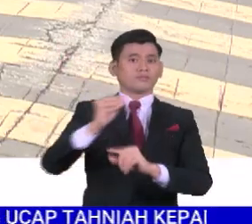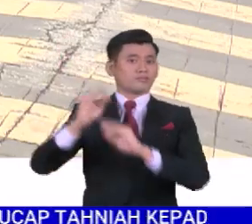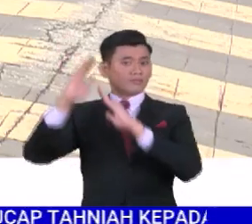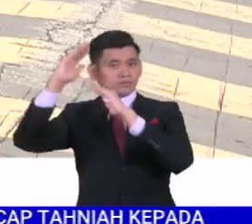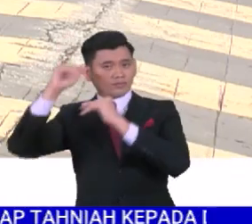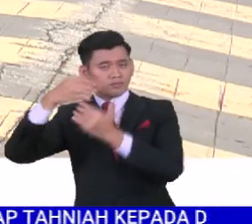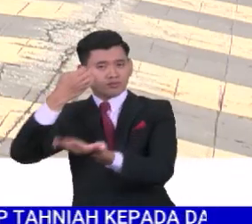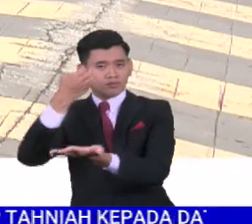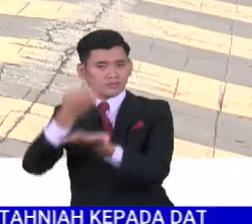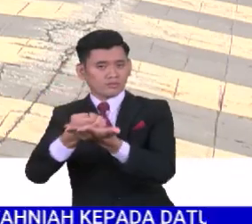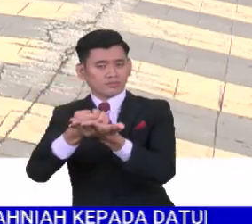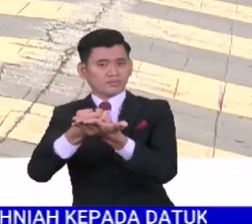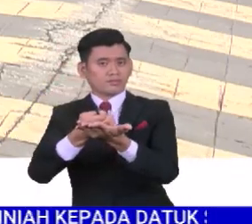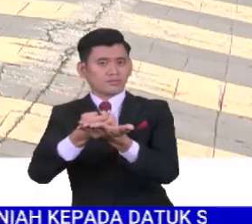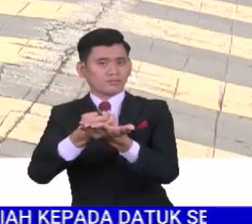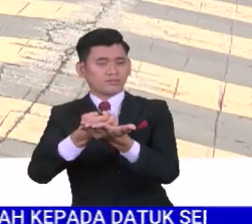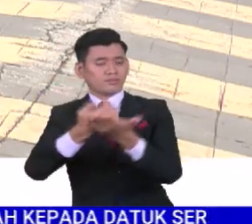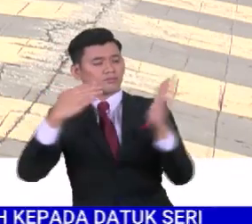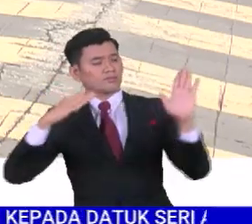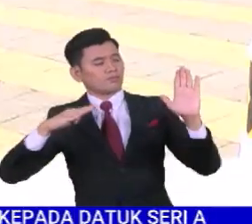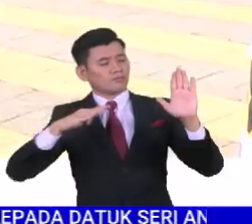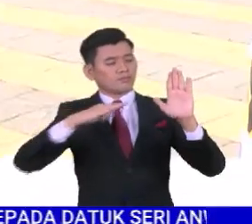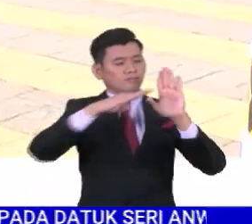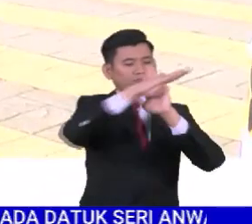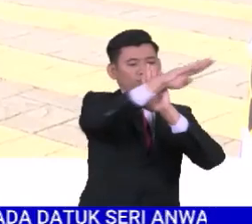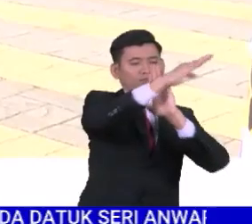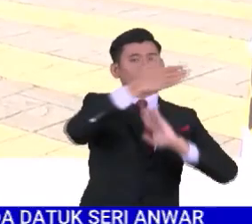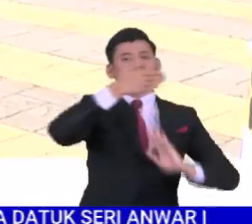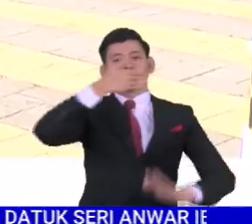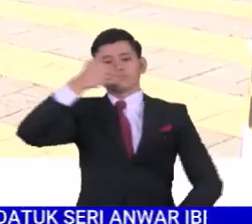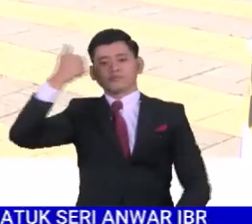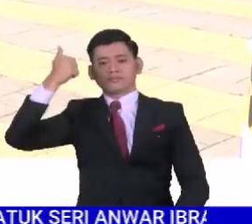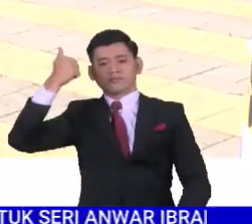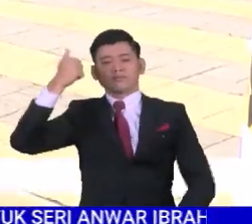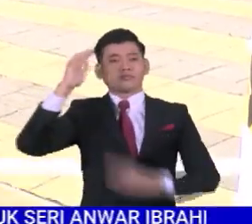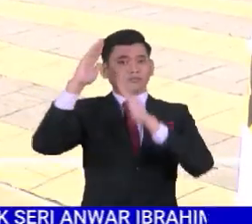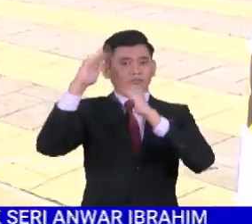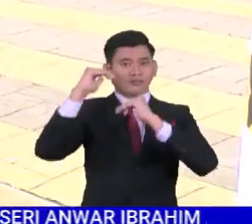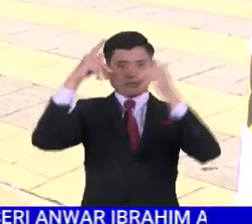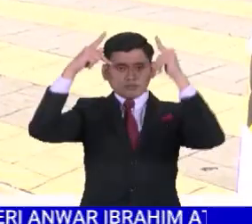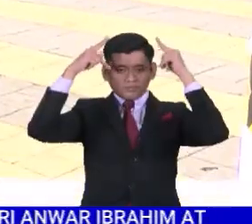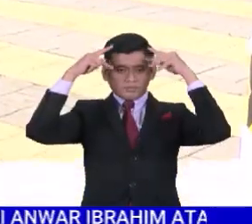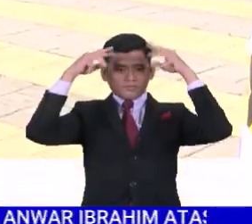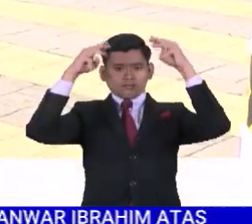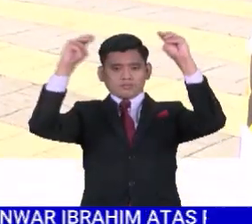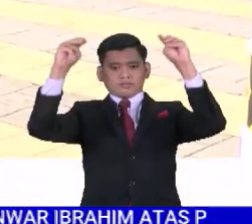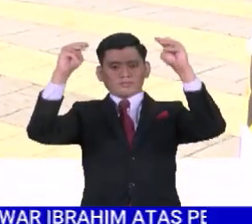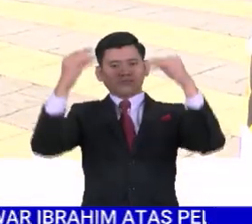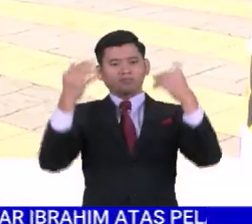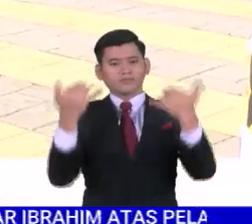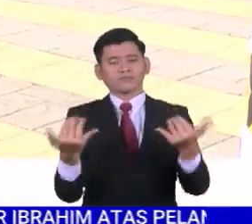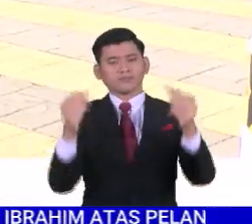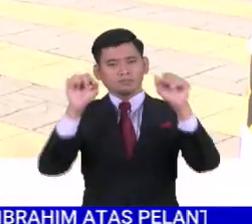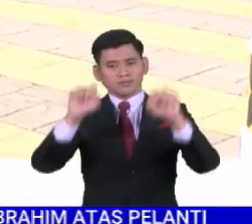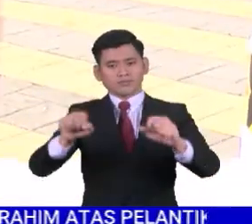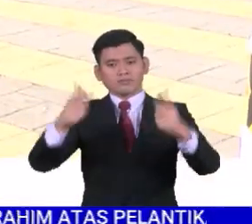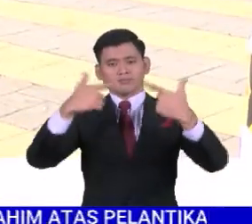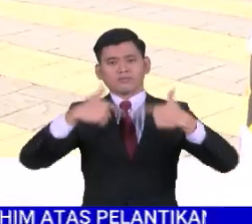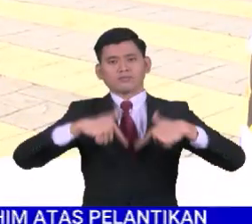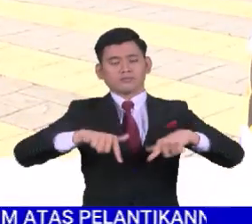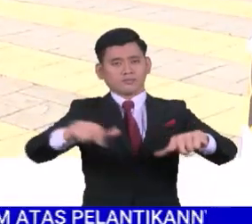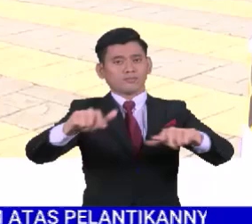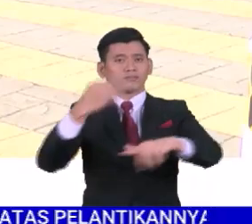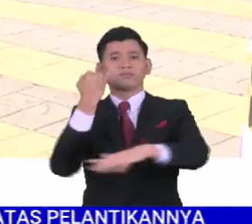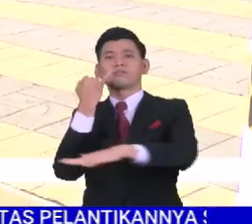kita sendiri pun akan makin bertambah baik. Semoga Perdana Menteri kali ini dapat melunaskan